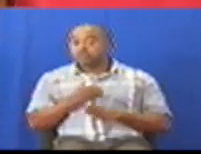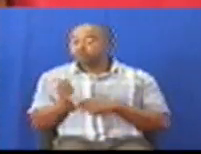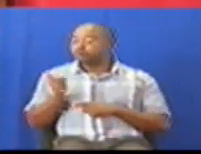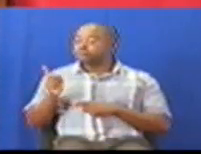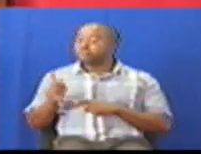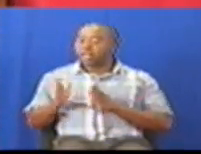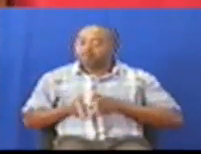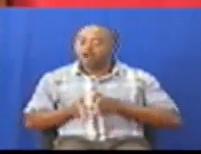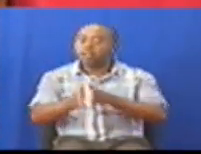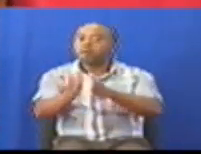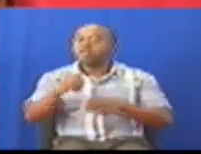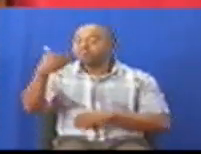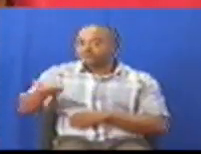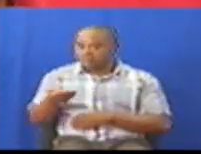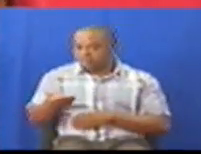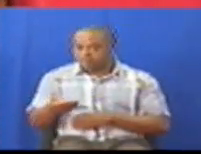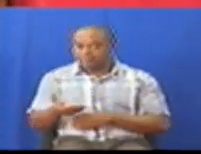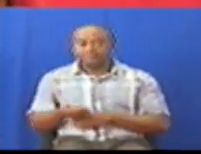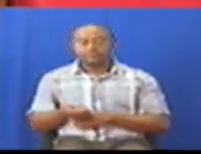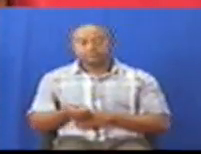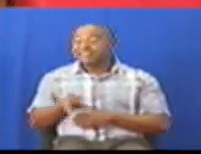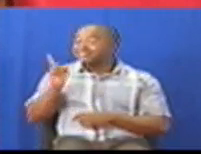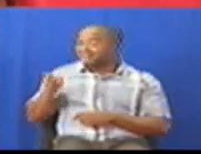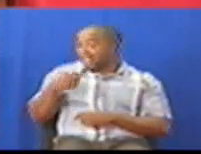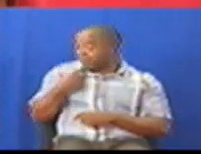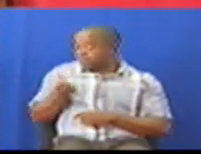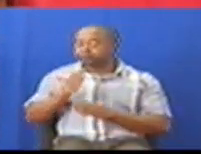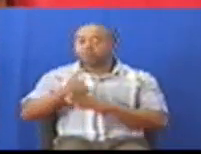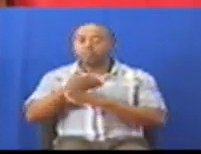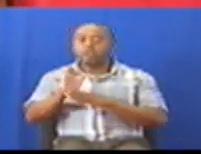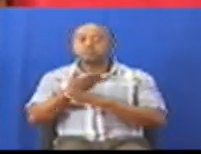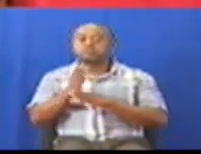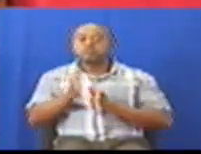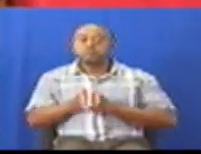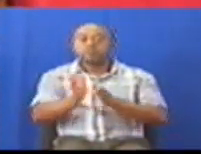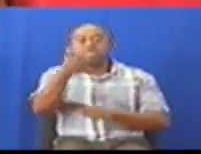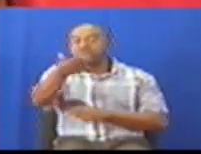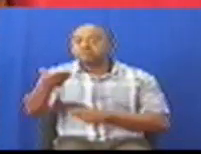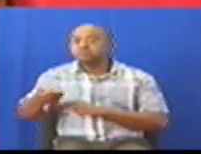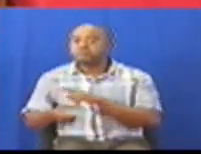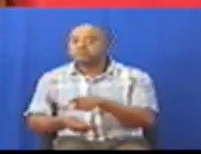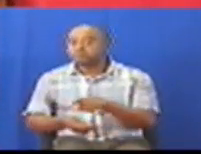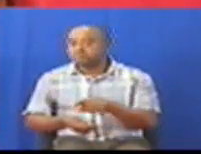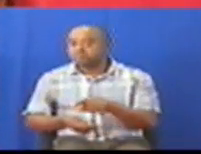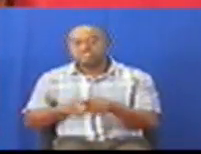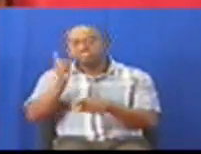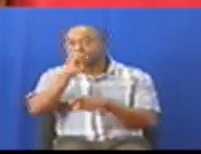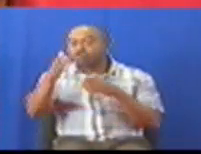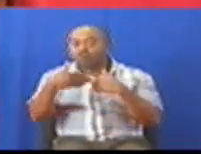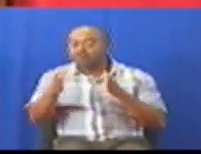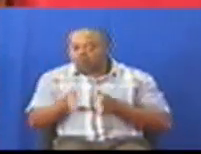vijijini. Sera inasema kukarabati barabara vijijini, haiongei kufungua